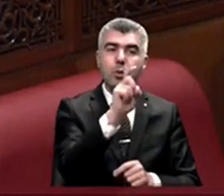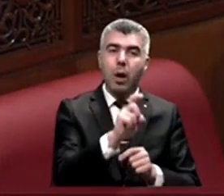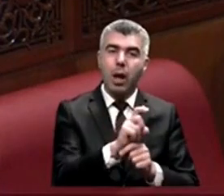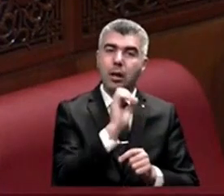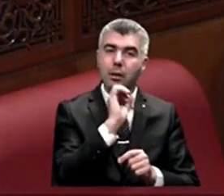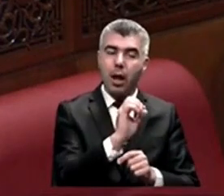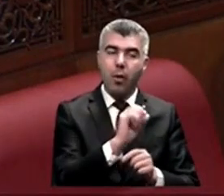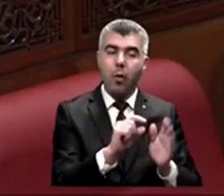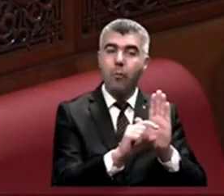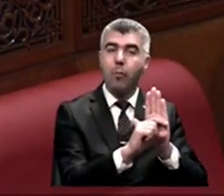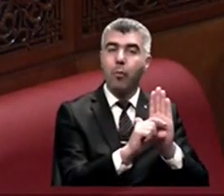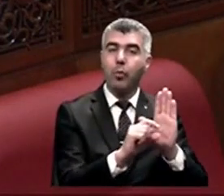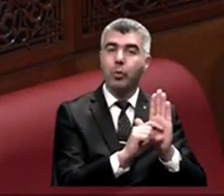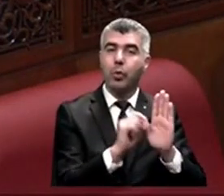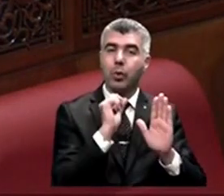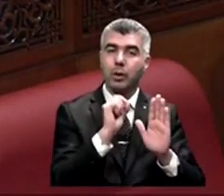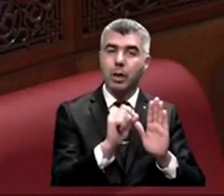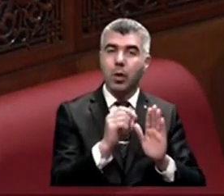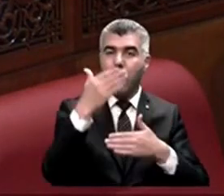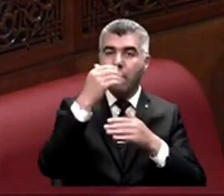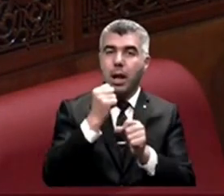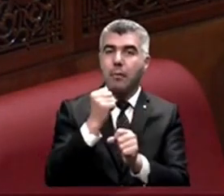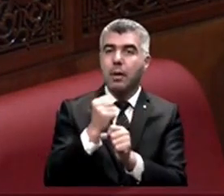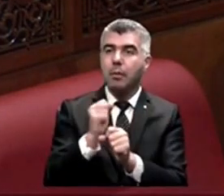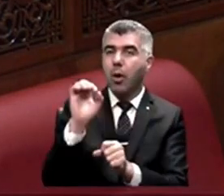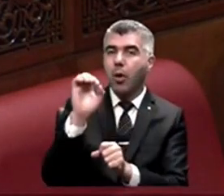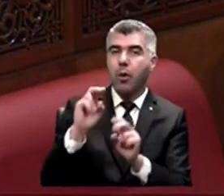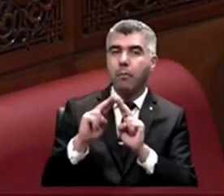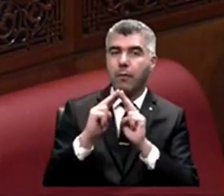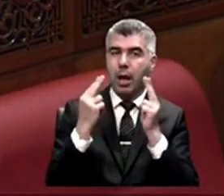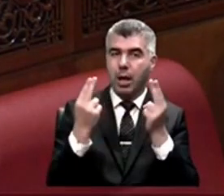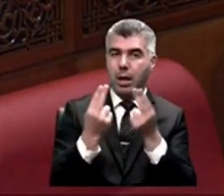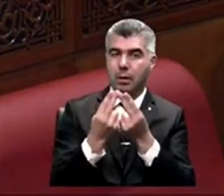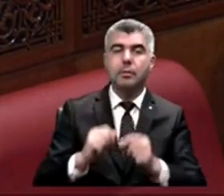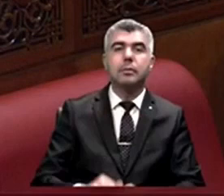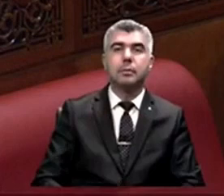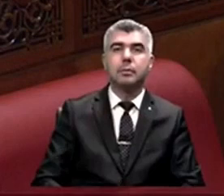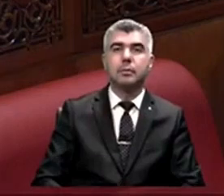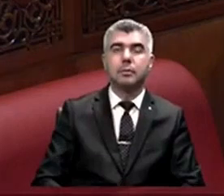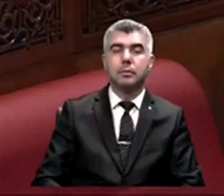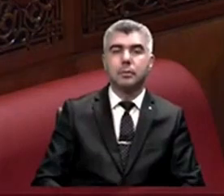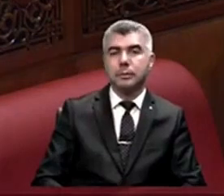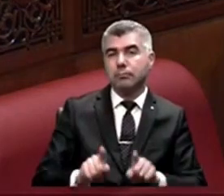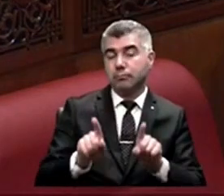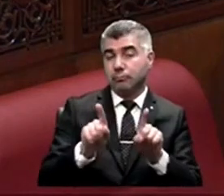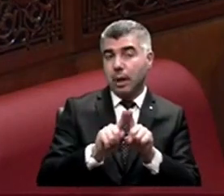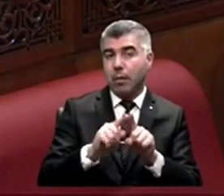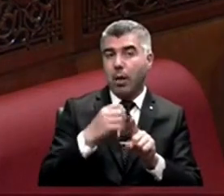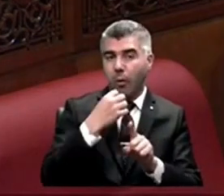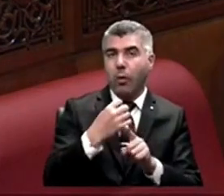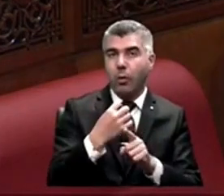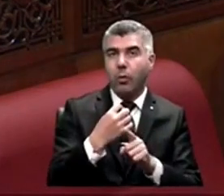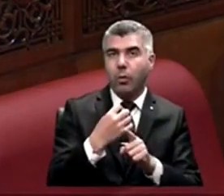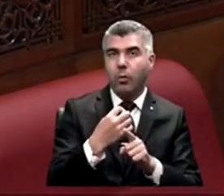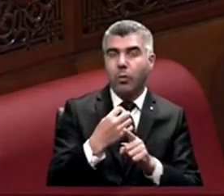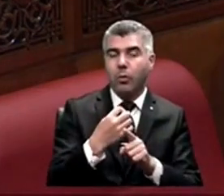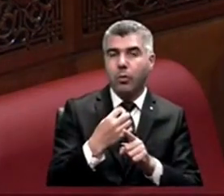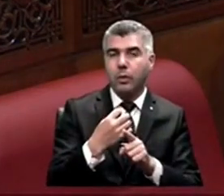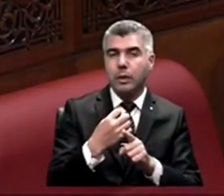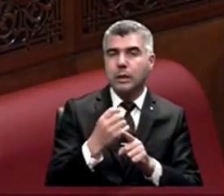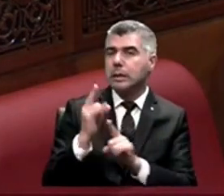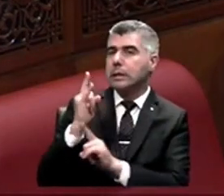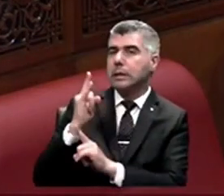بموضوع جاليتنا المقيمة بالخارج. هذه المسألة دائما كنقول بأن وهادشي